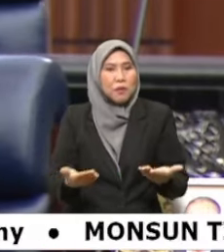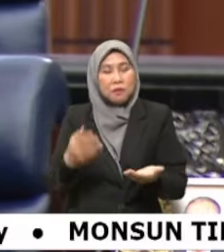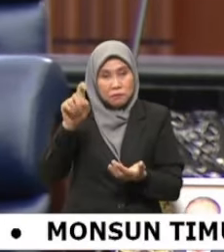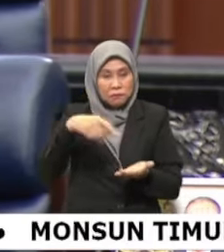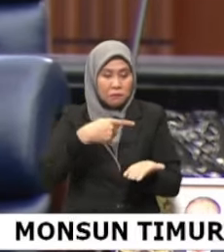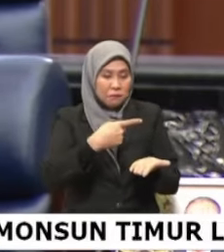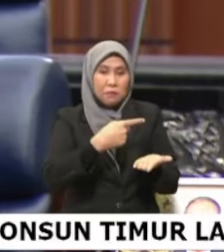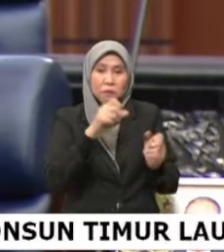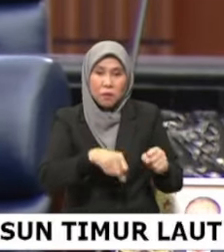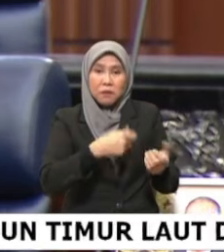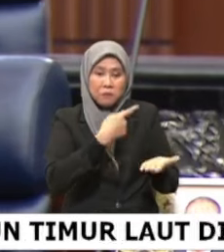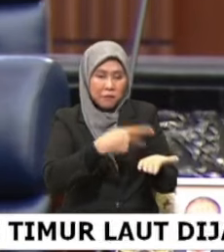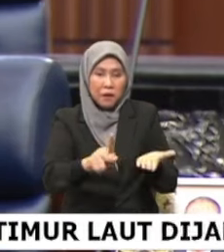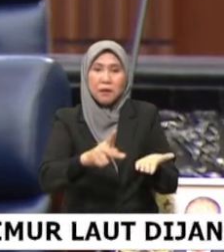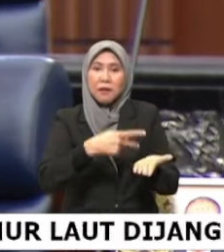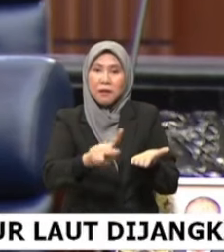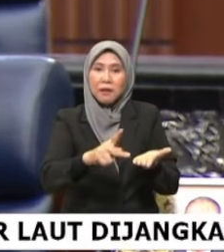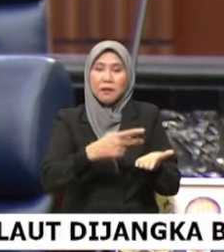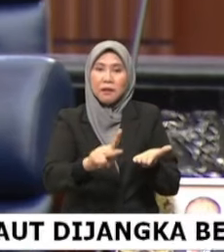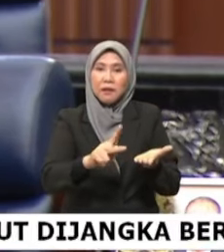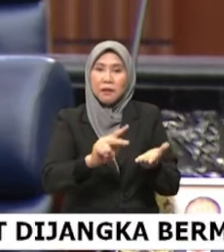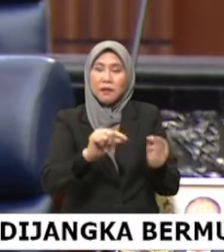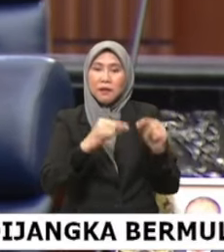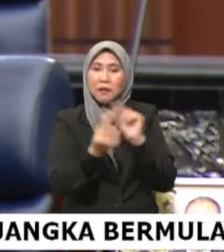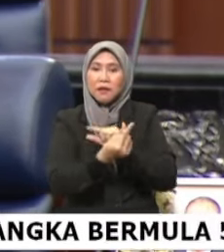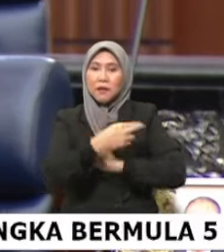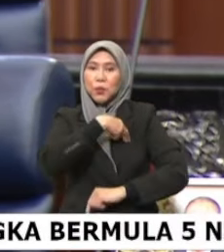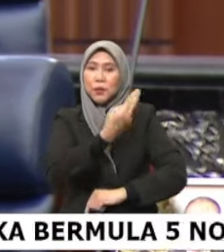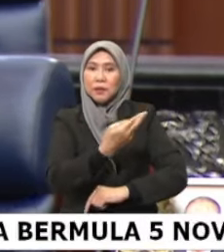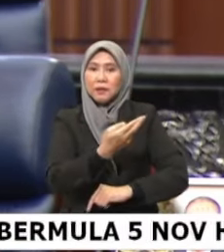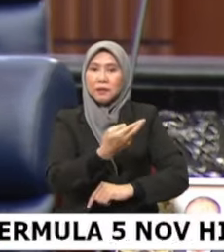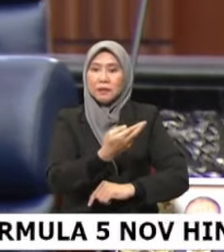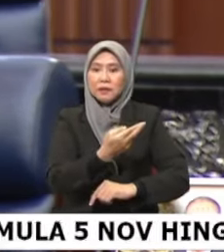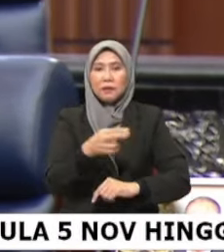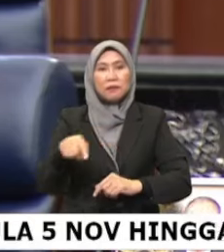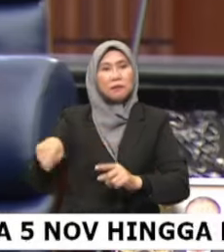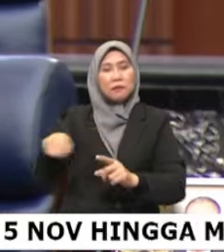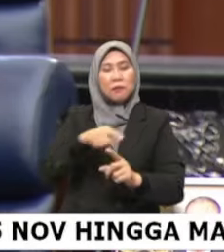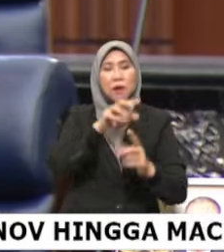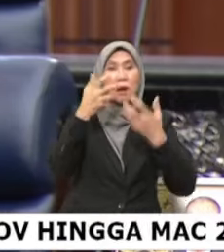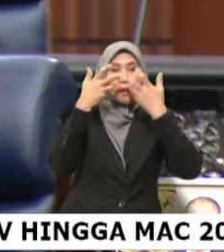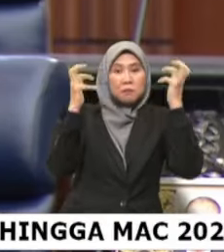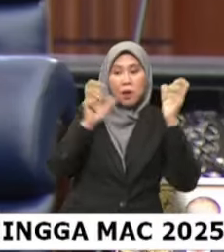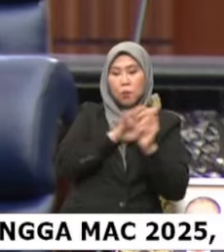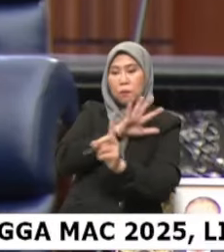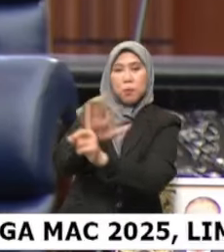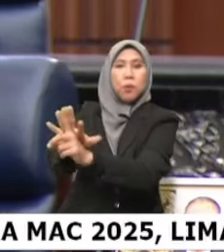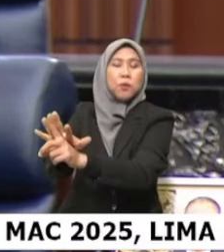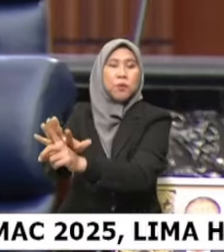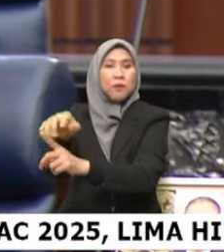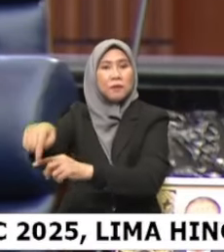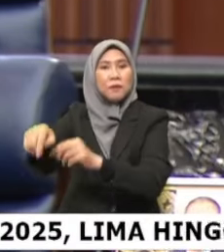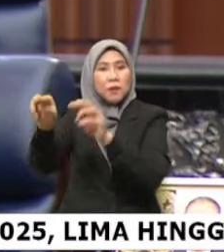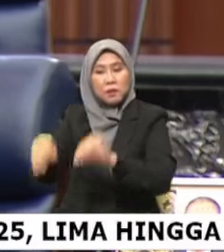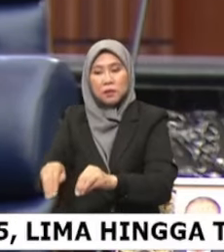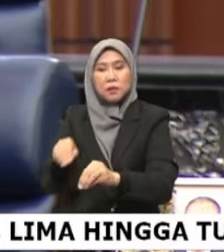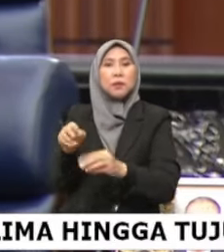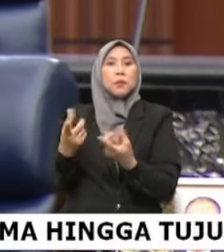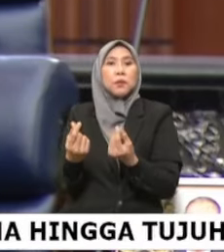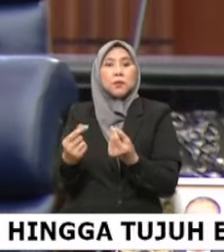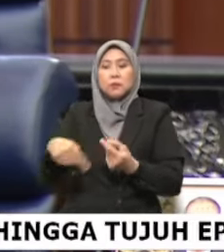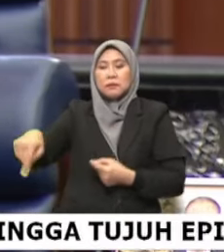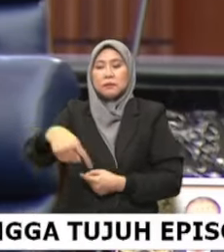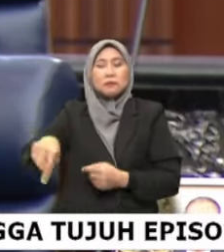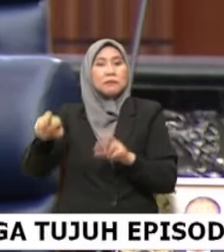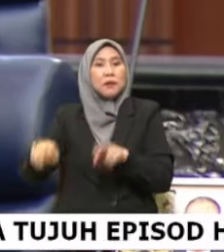membayar pampasan ataupun ganti rugi kepada mereka yang terkesan dengan serangan daripada binatang